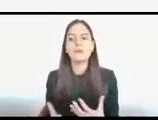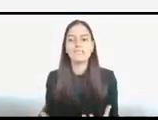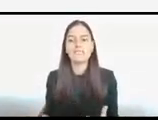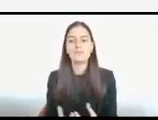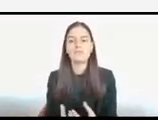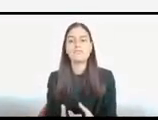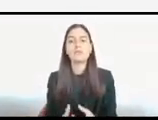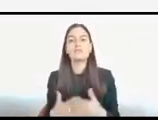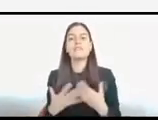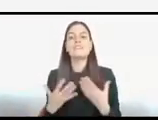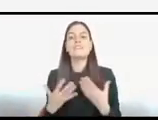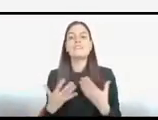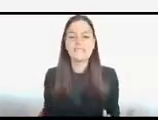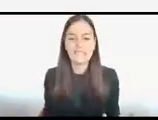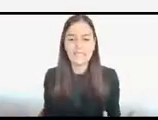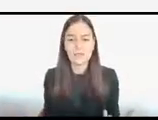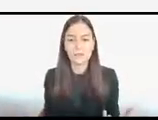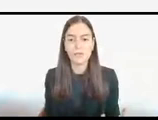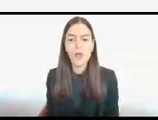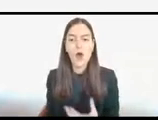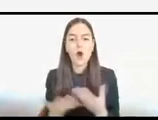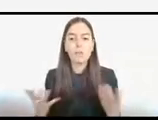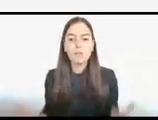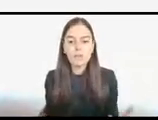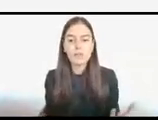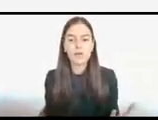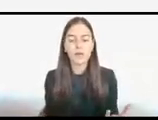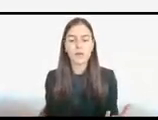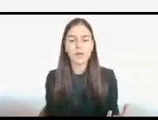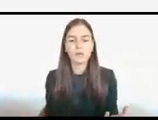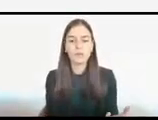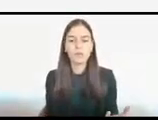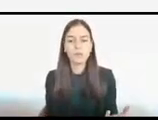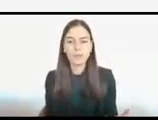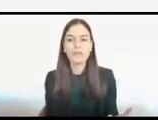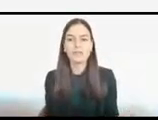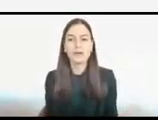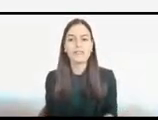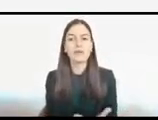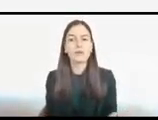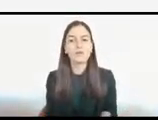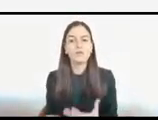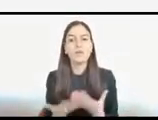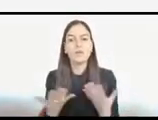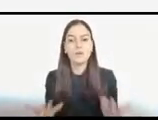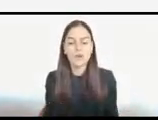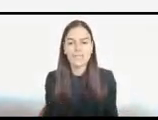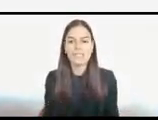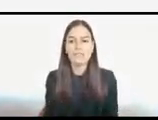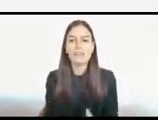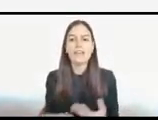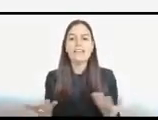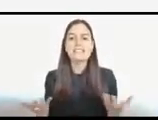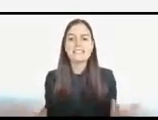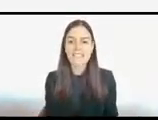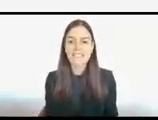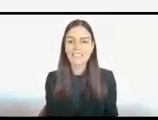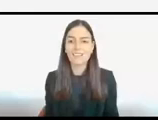immobilier locatif dit de défiscalisation. En plus de nous permettre d'avoir des revenus